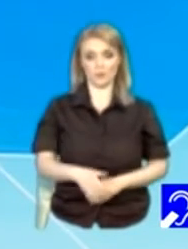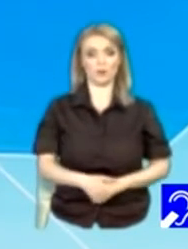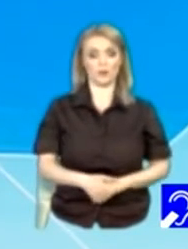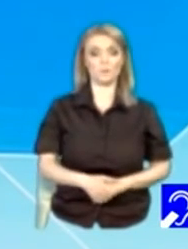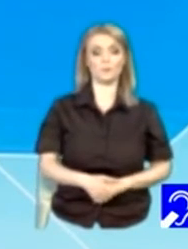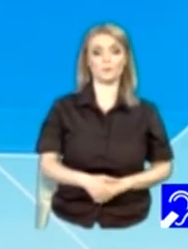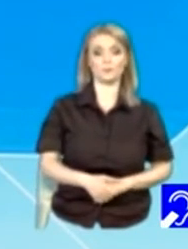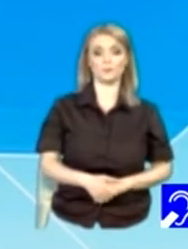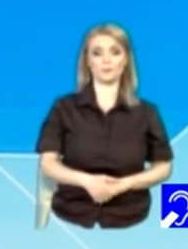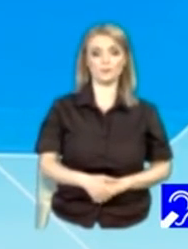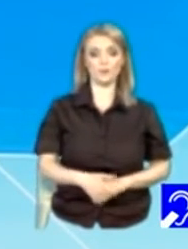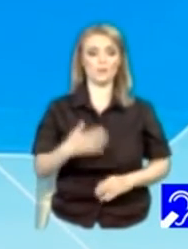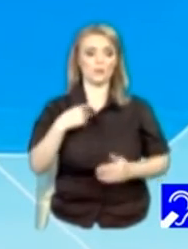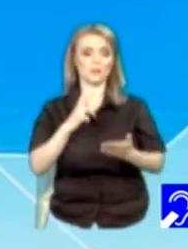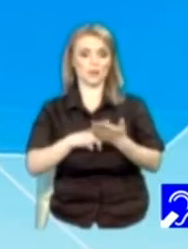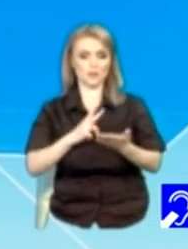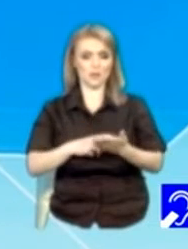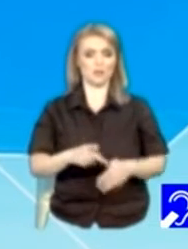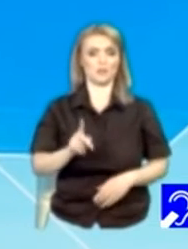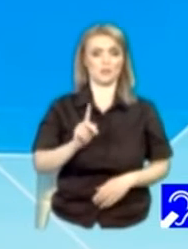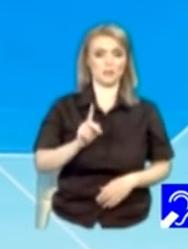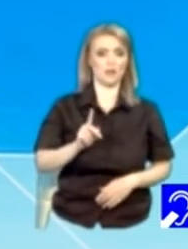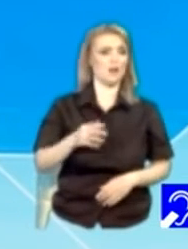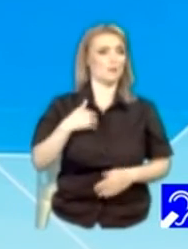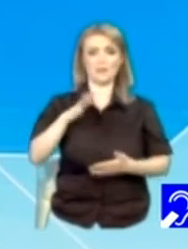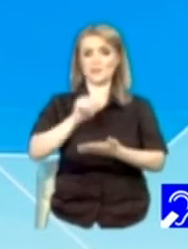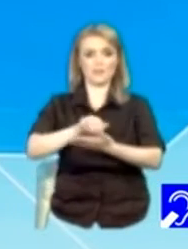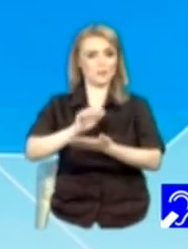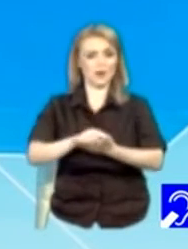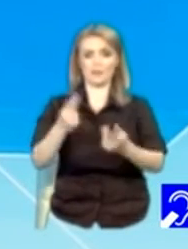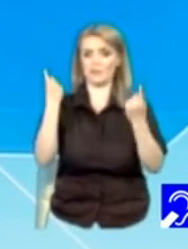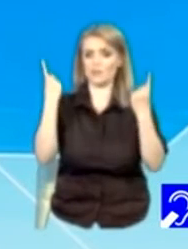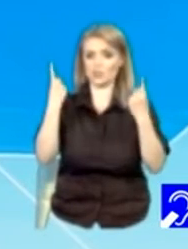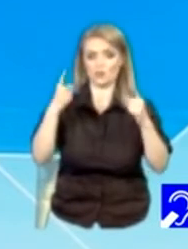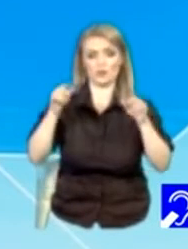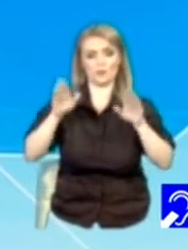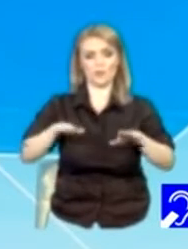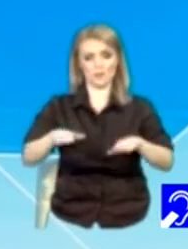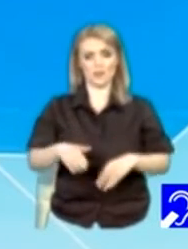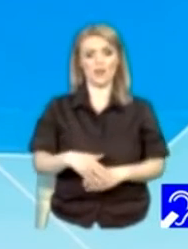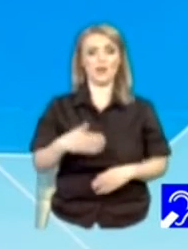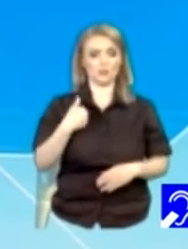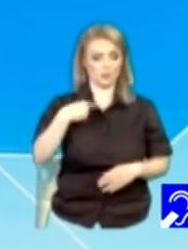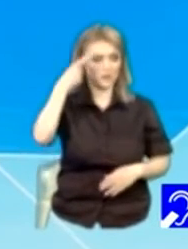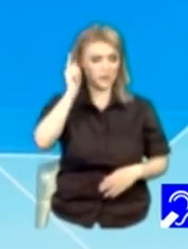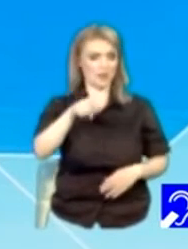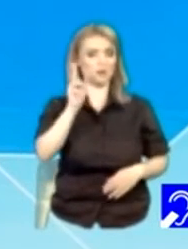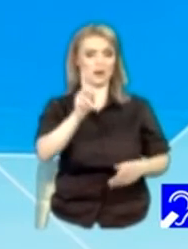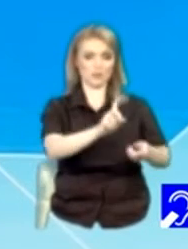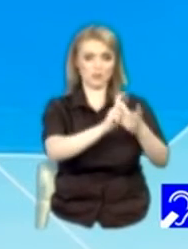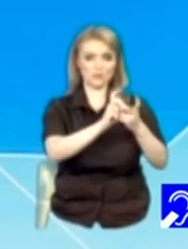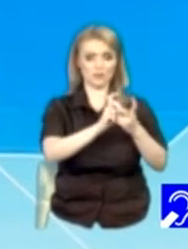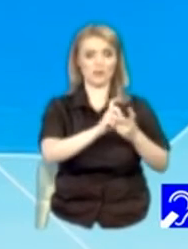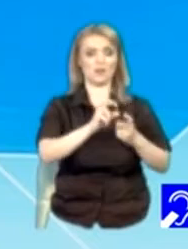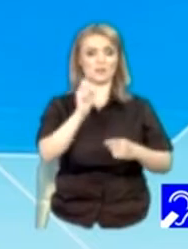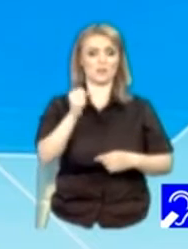în legislativul Republicii Moldova, neavând funcții decizionale că știm și putem să luptăm pentru prosperitatea și bunăstarea